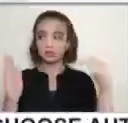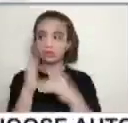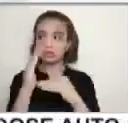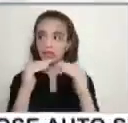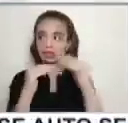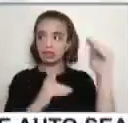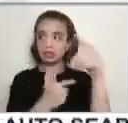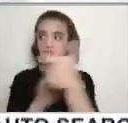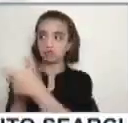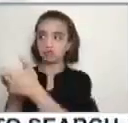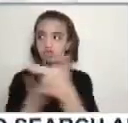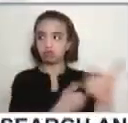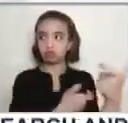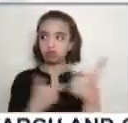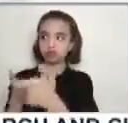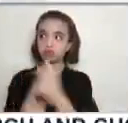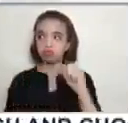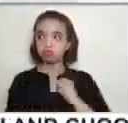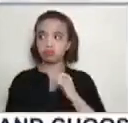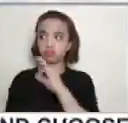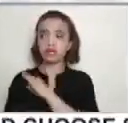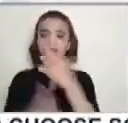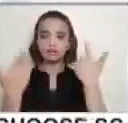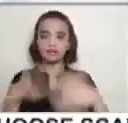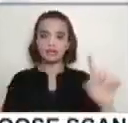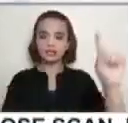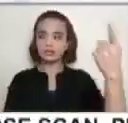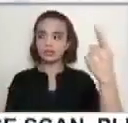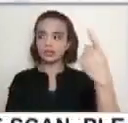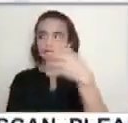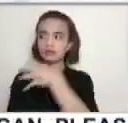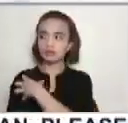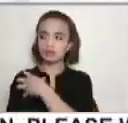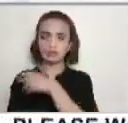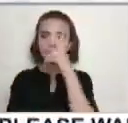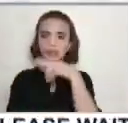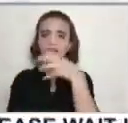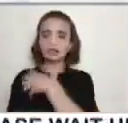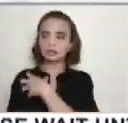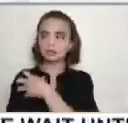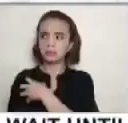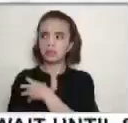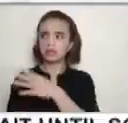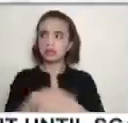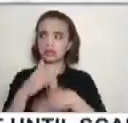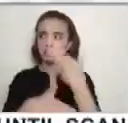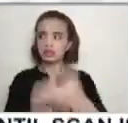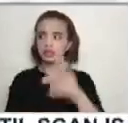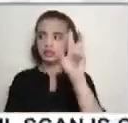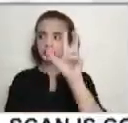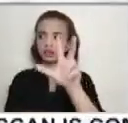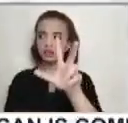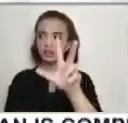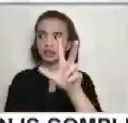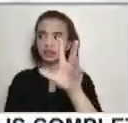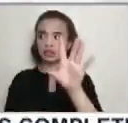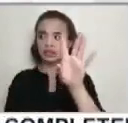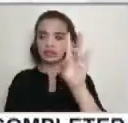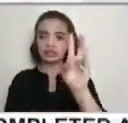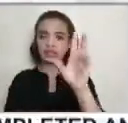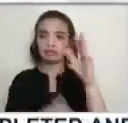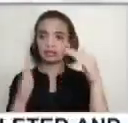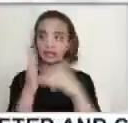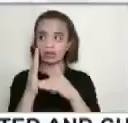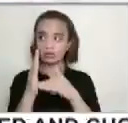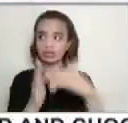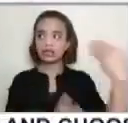sa dating 14 na araw, magiging 10 araw na lamang ang quarantine period ng mga biyahero,